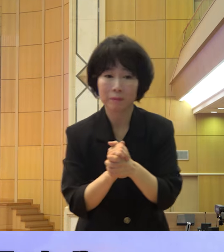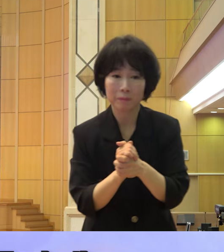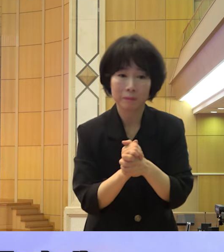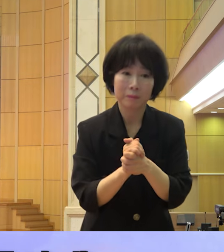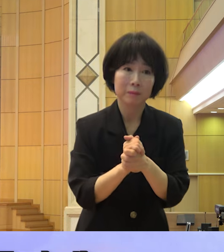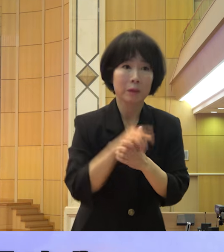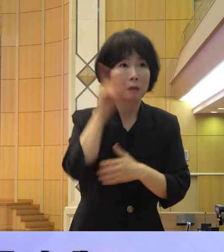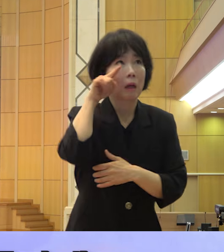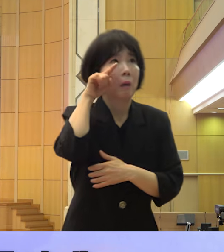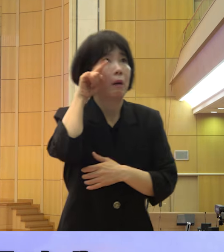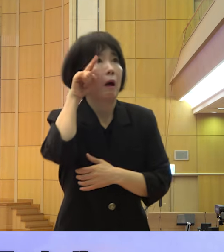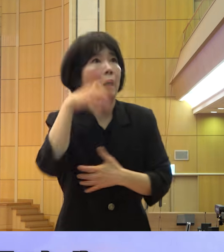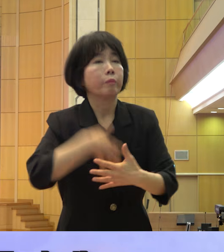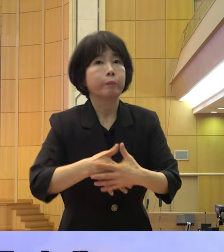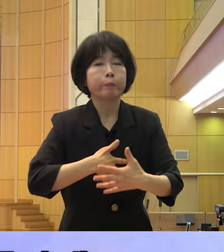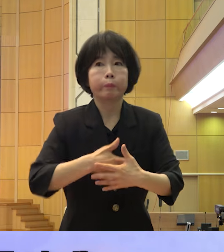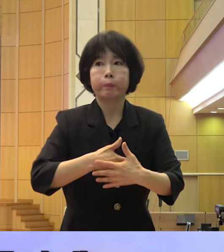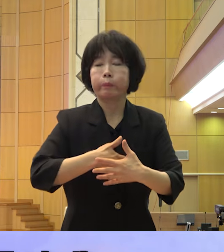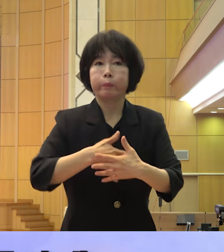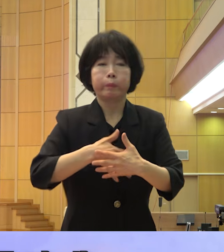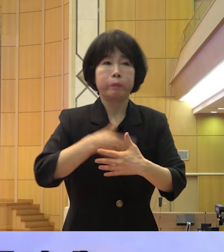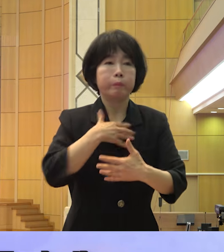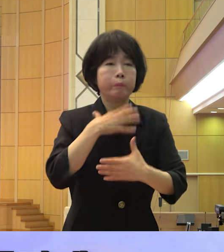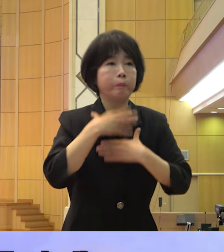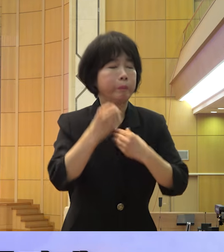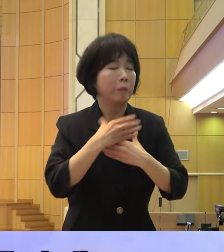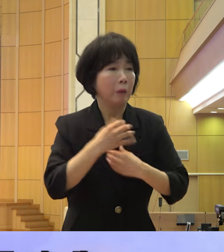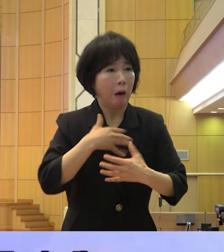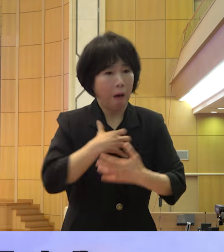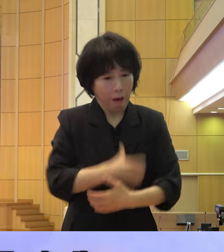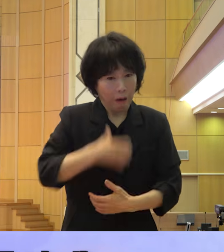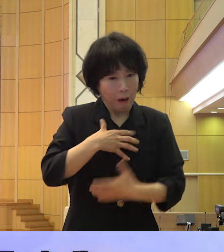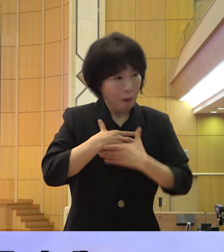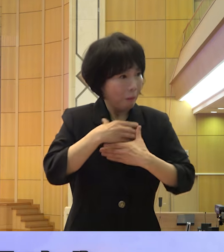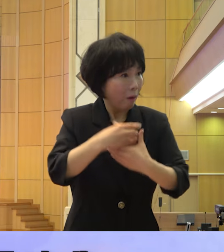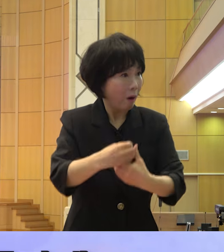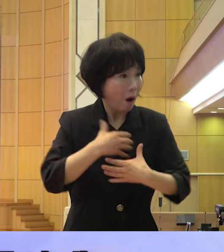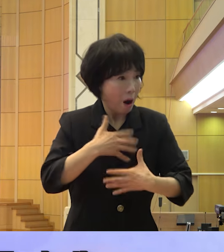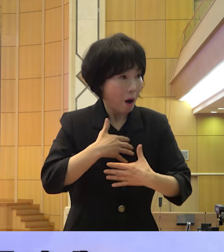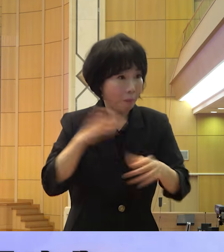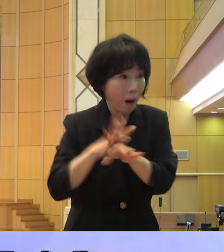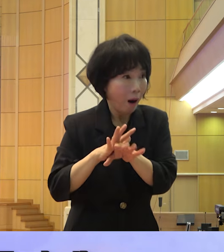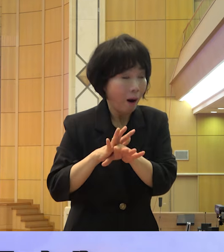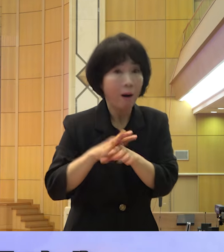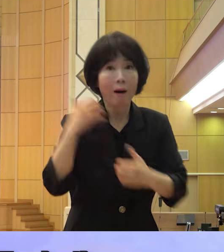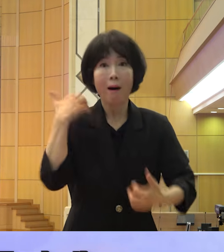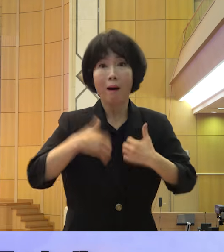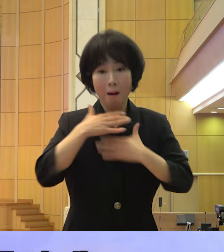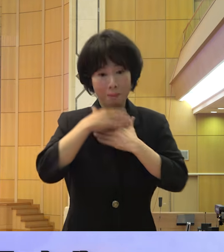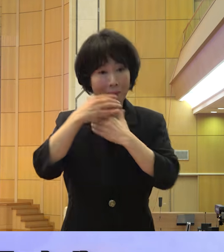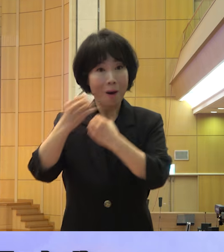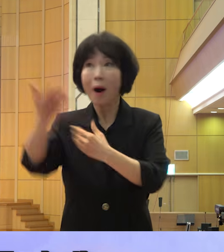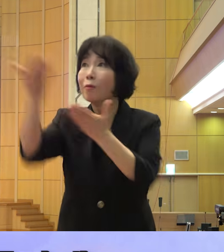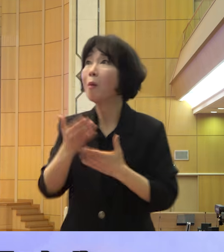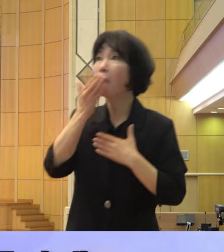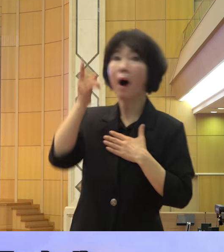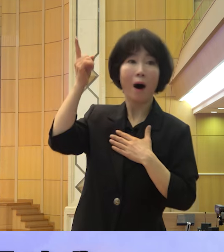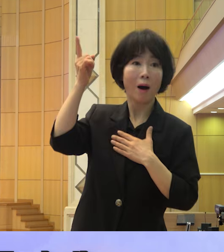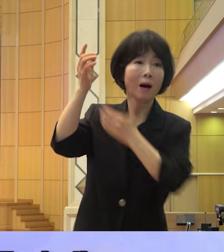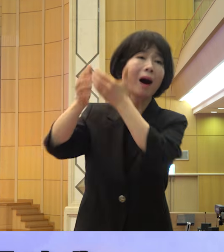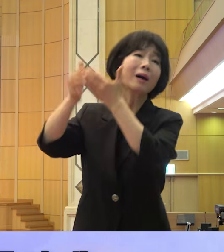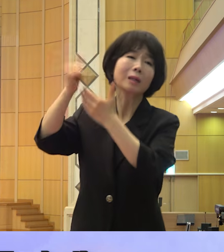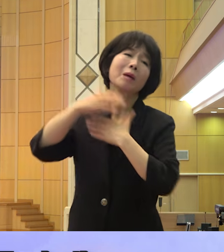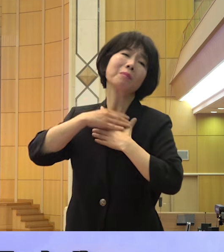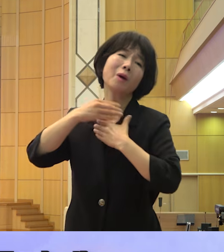그냥 불안하기도 하고 마음에 편치 못했는데 막 평안한 마음으로 바뀌어지는 거예요. 하나님이